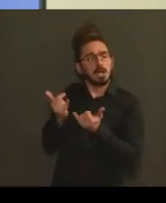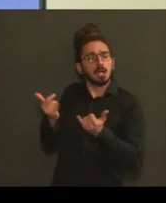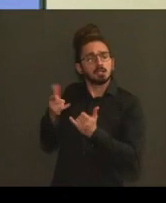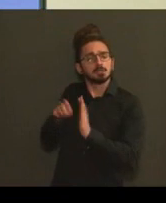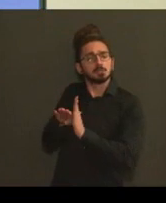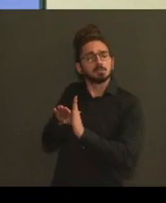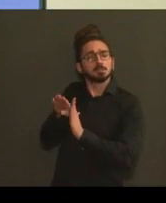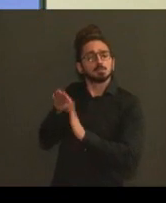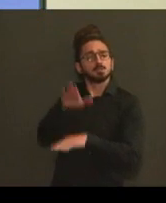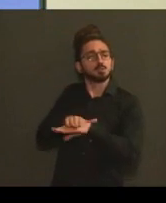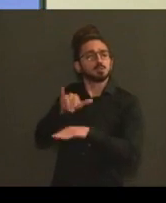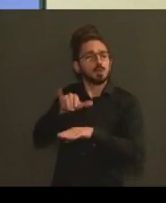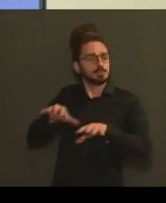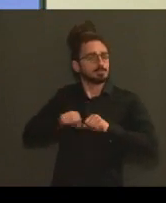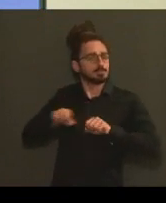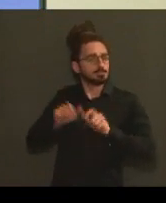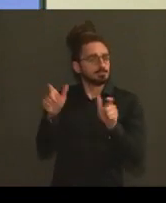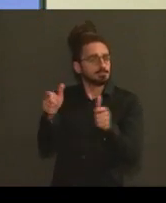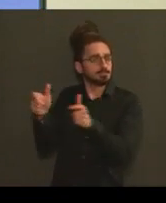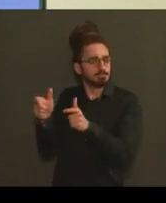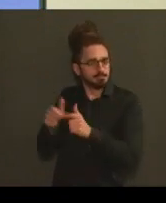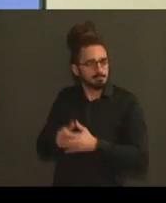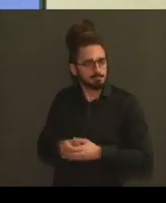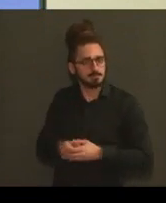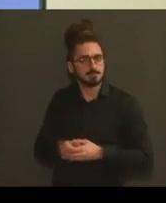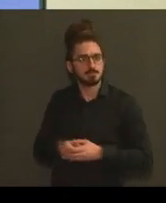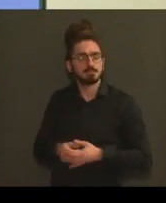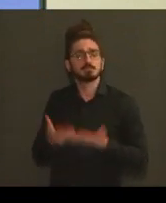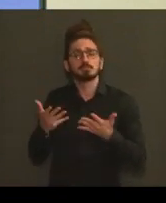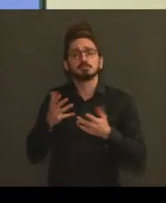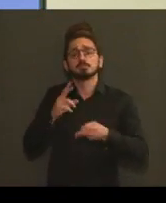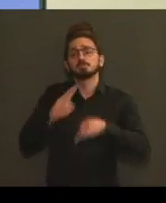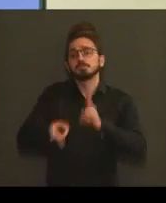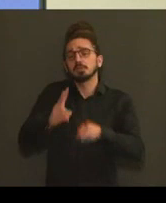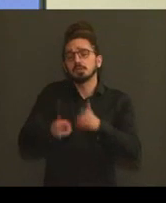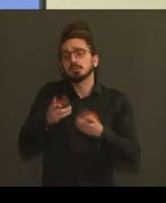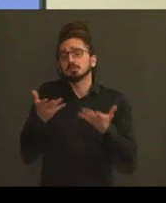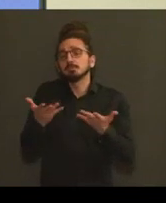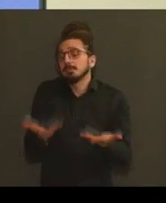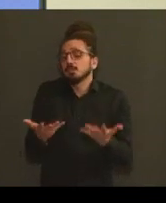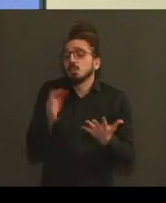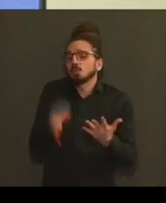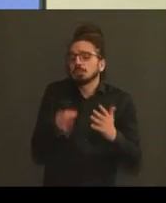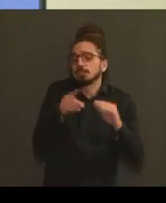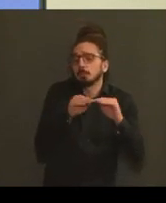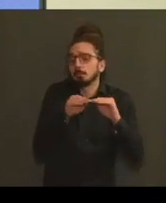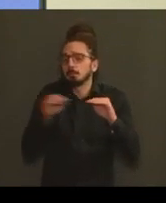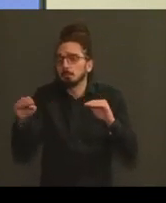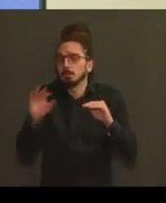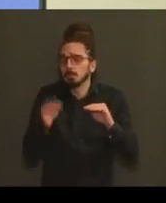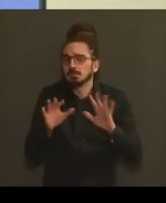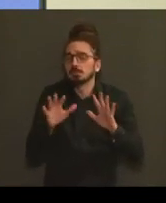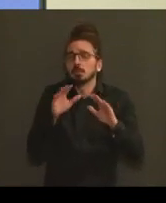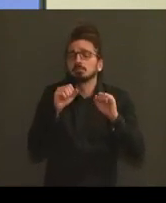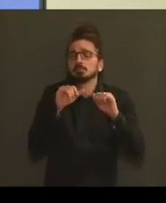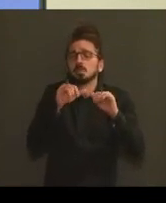impossible, comme on l'a aussi signalé, que sur le plateau sur lequel nous sommes, après une petite diminution, nous ayons à de nouveau une